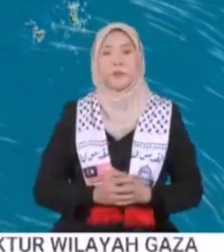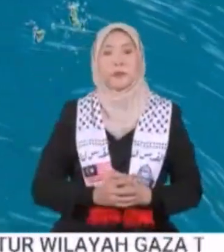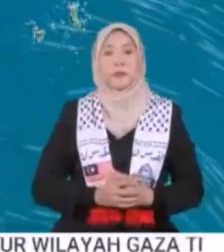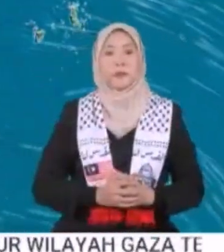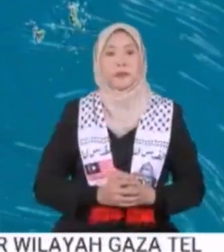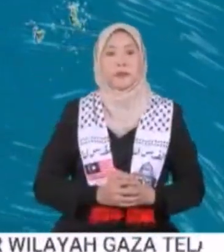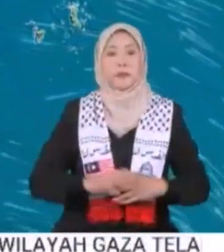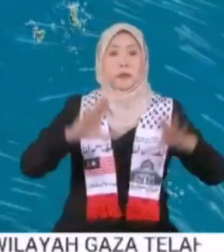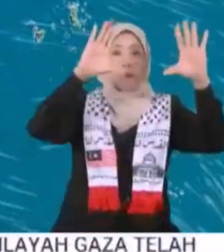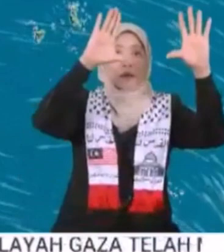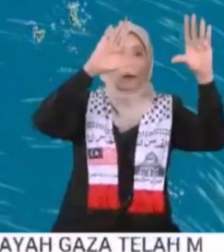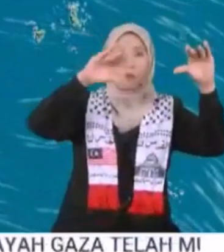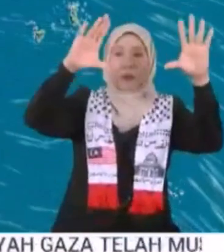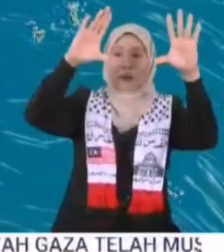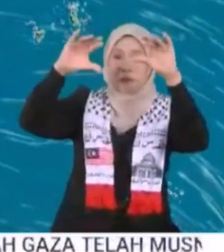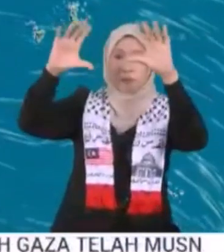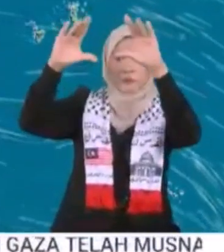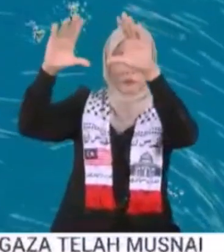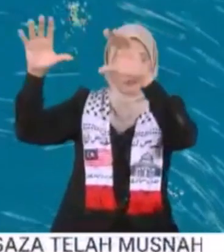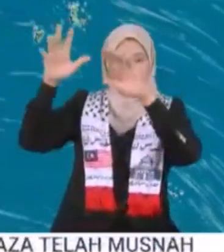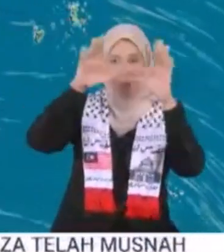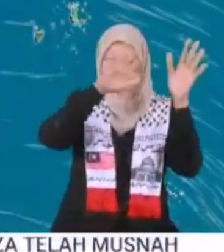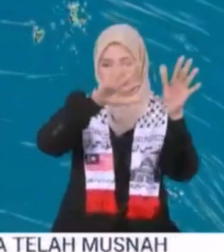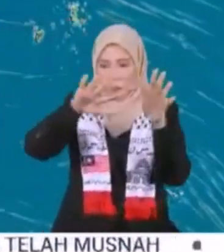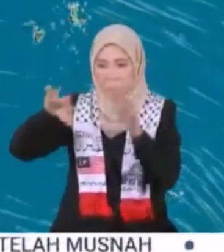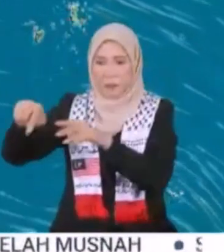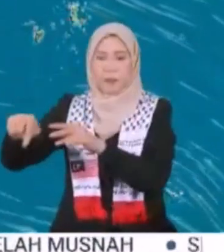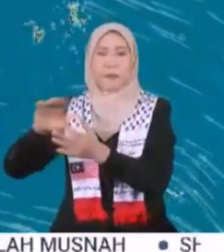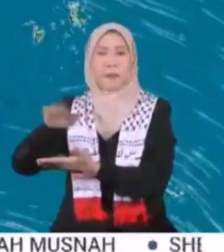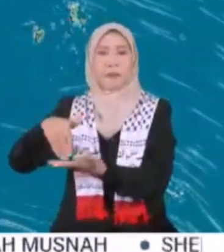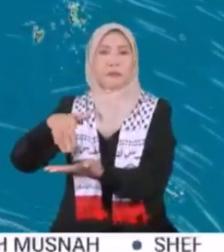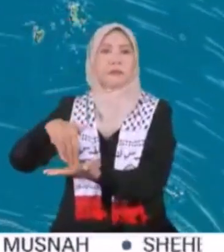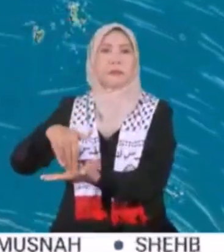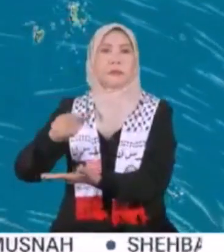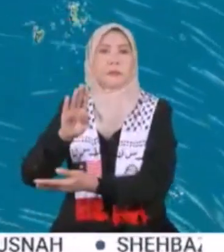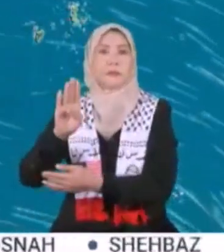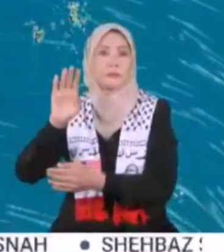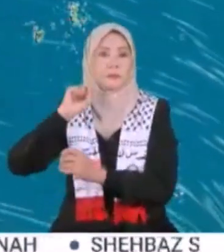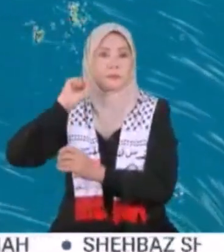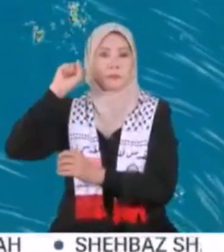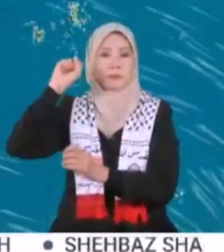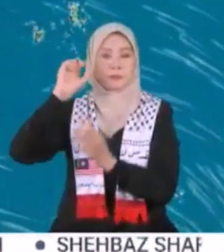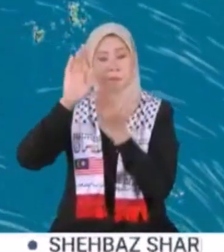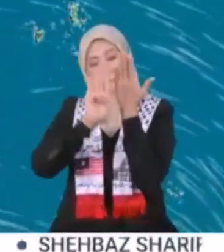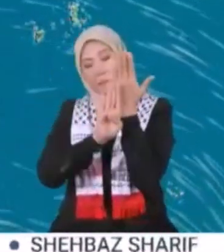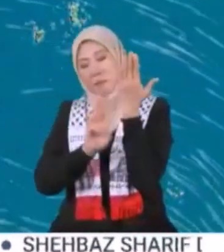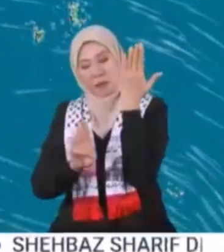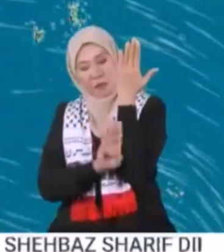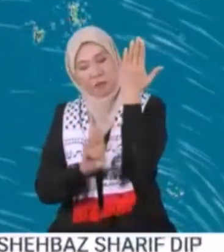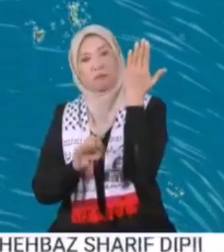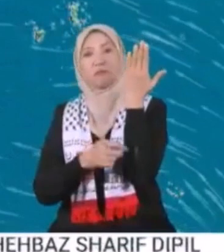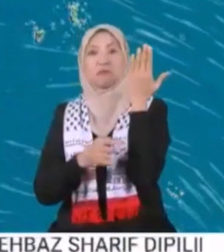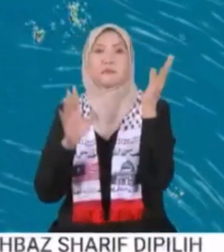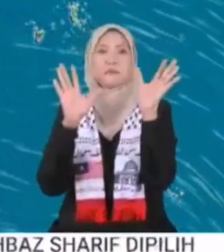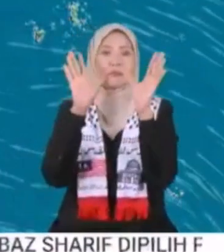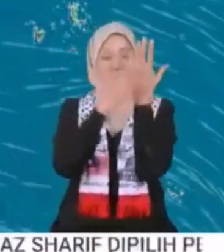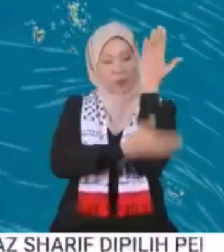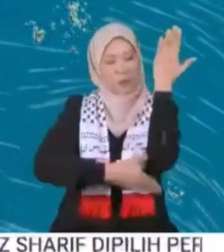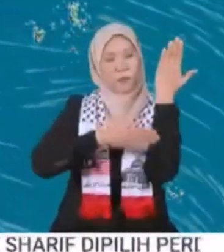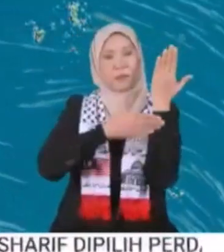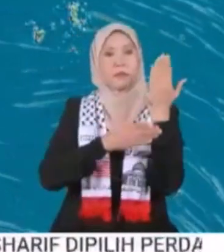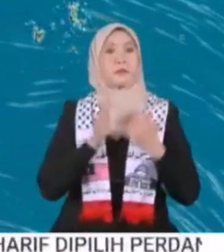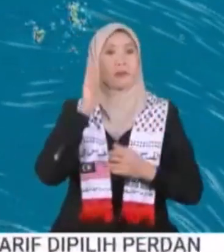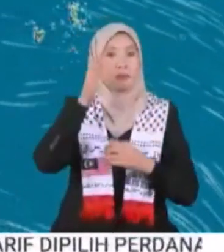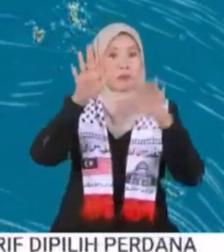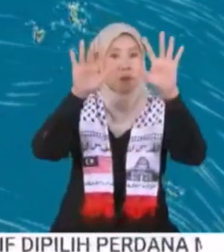awan hujan ini jangka akan terus menuju dan tertumpu di sekitar bahagian tengah dan juga barat semenanjung Malaysia. Oleh itu, keadaan cuaca lembap terutamanya akan